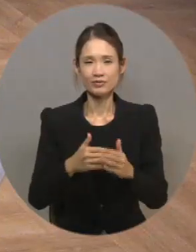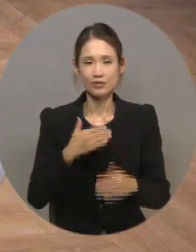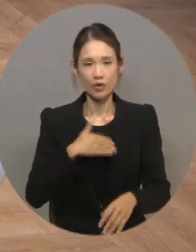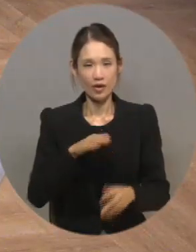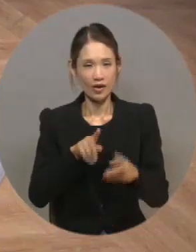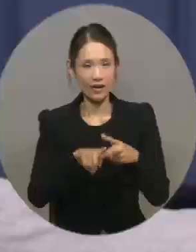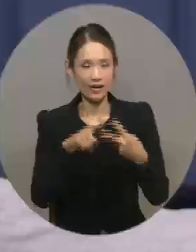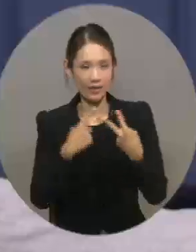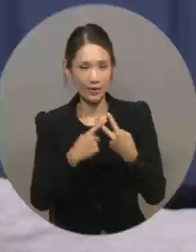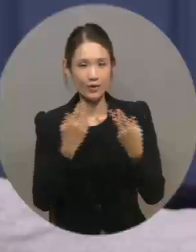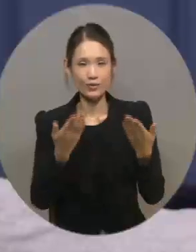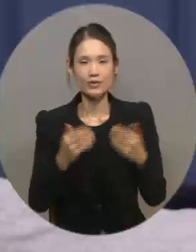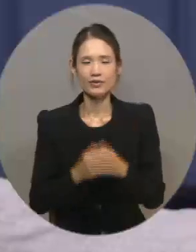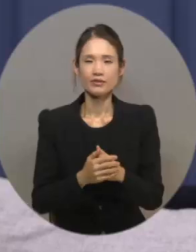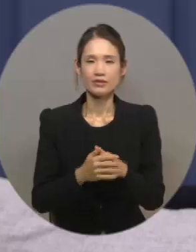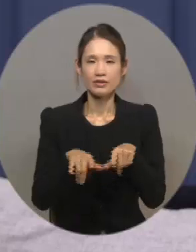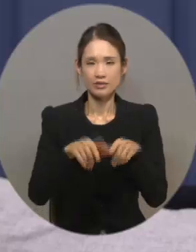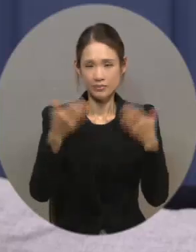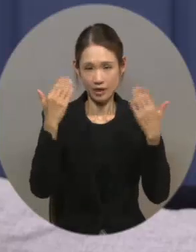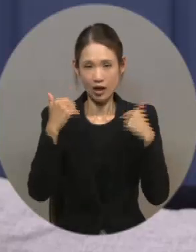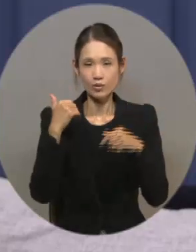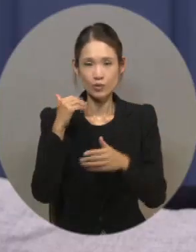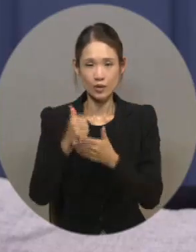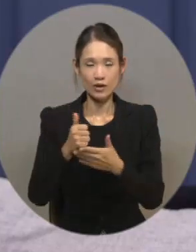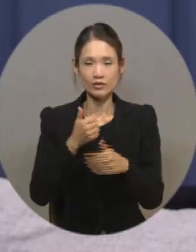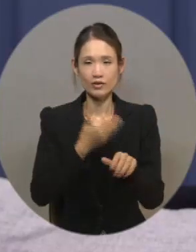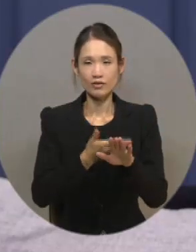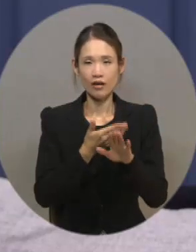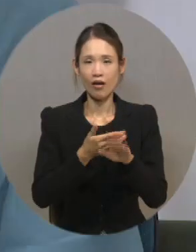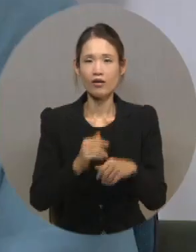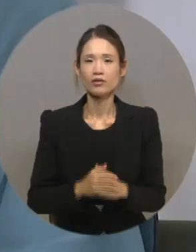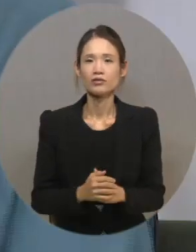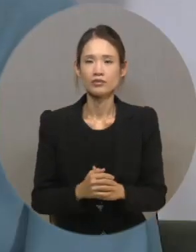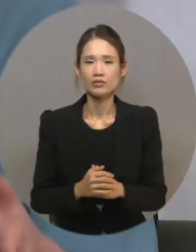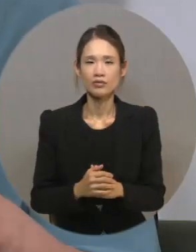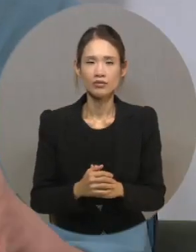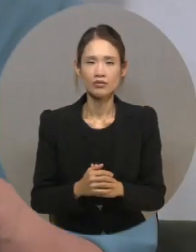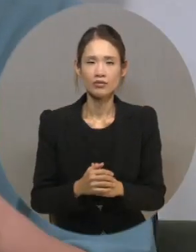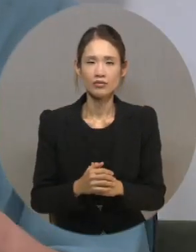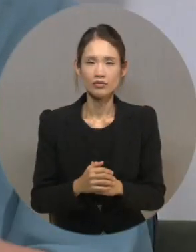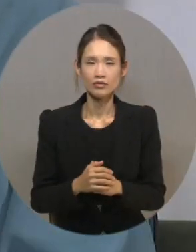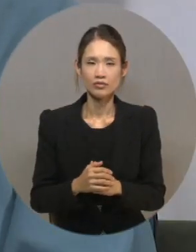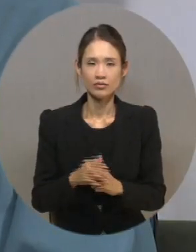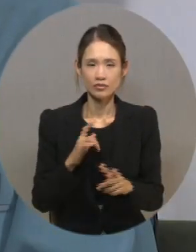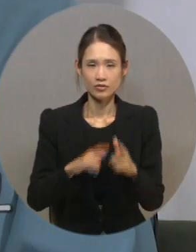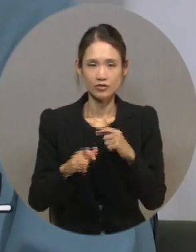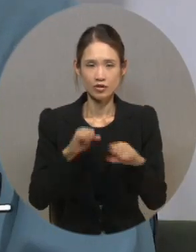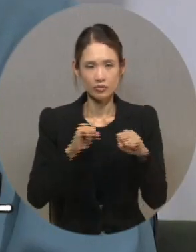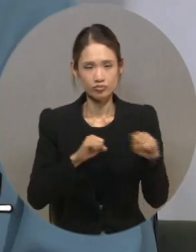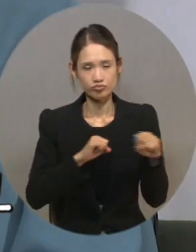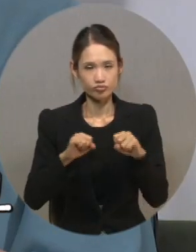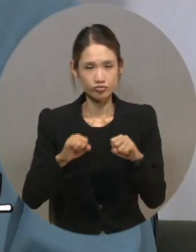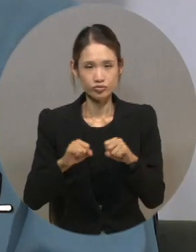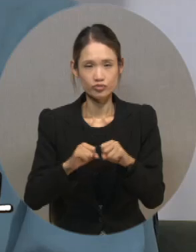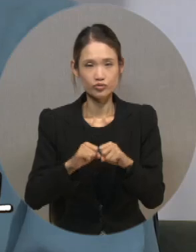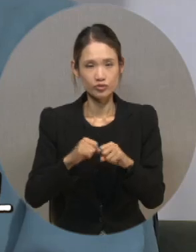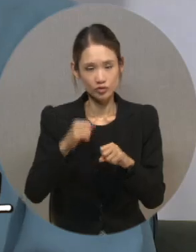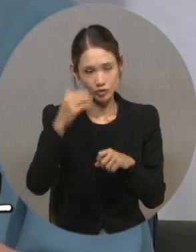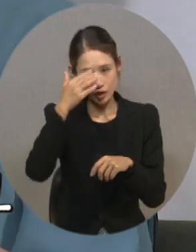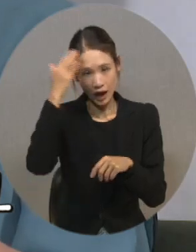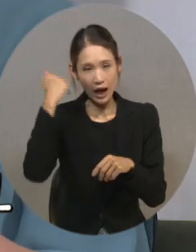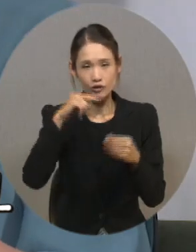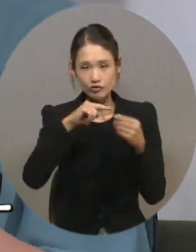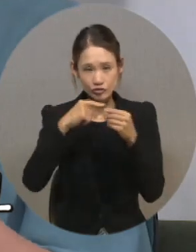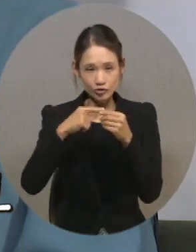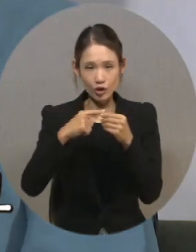알아야 돕잖아요. 일반 학교 과정과 많이 다를 것 같아요. 대안학교 약간 플렉시빌리티가 있어갖고 국어하고 국사만